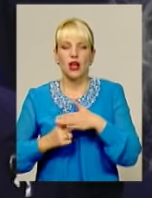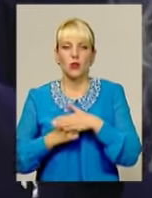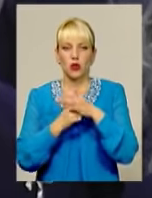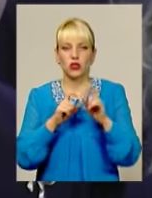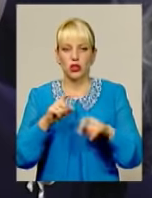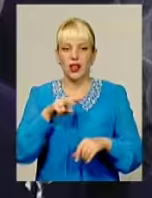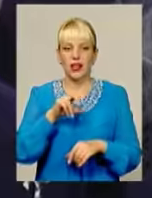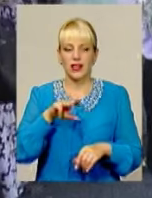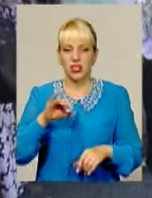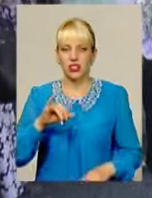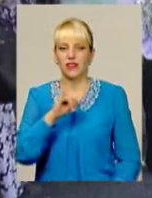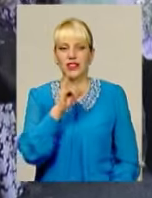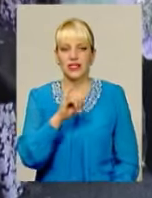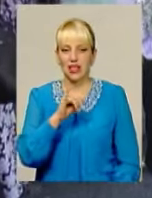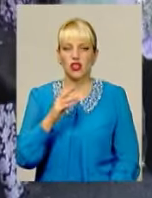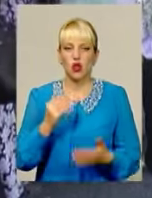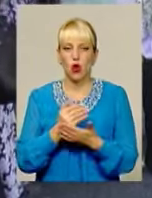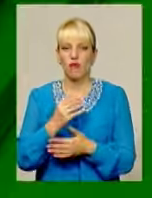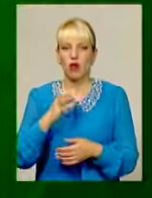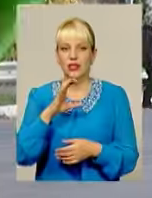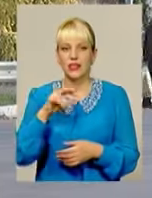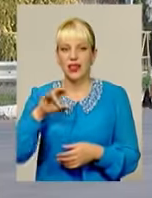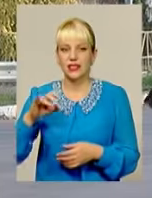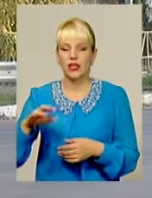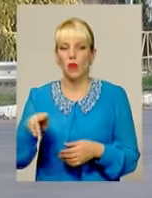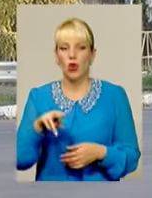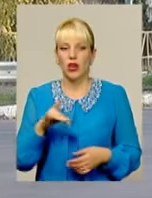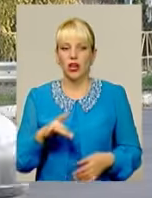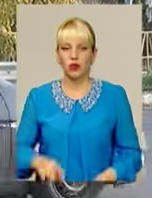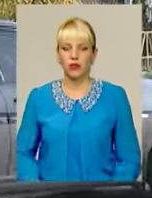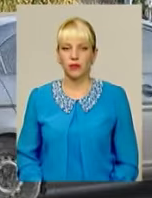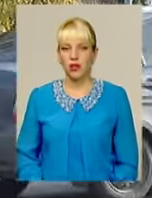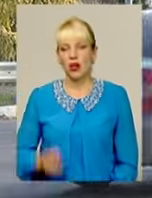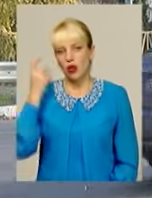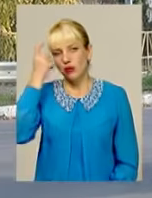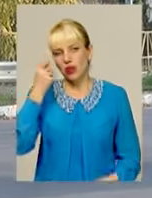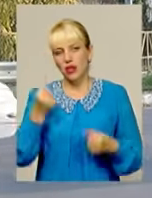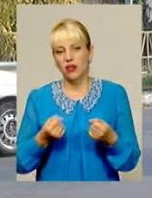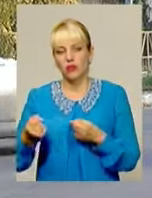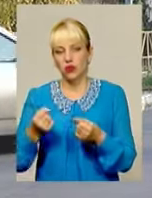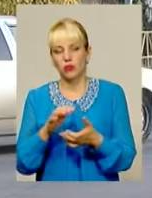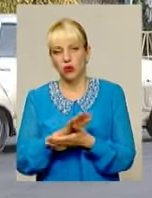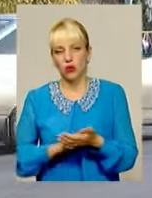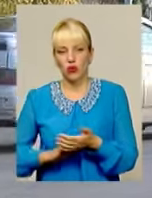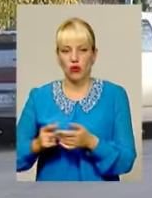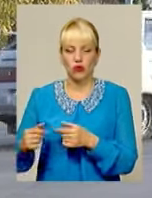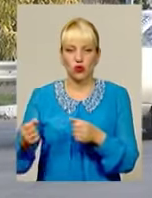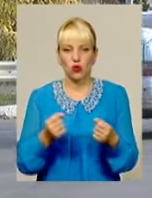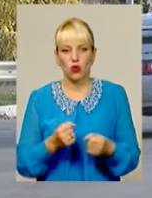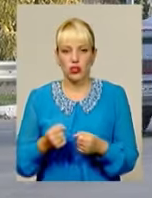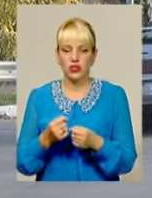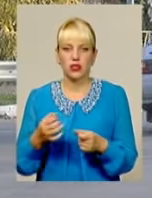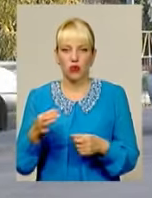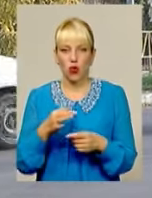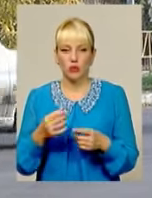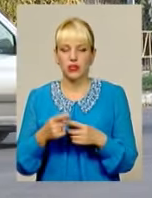Литичеві, Ізяславі та Новоселиці Полонського району. Водії під Мухою продовжують колесити вулицями області. Менш ніж за місяць